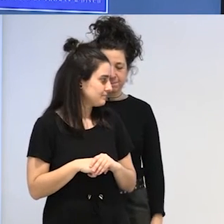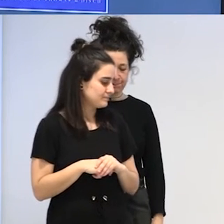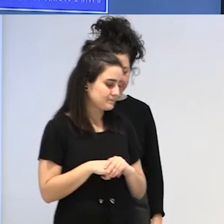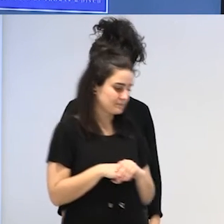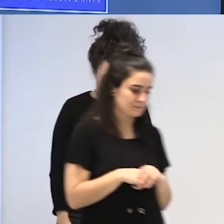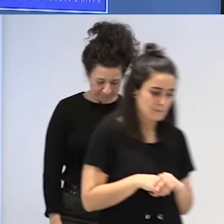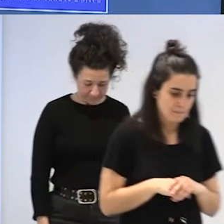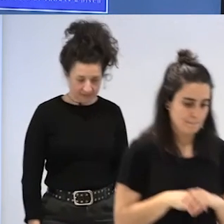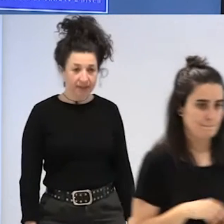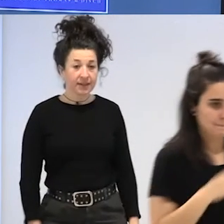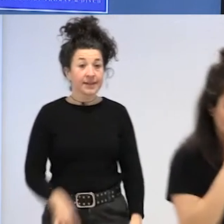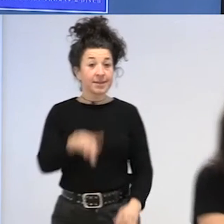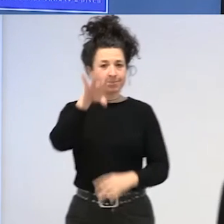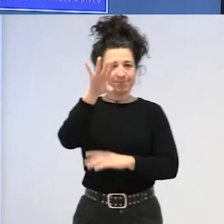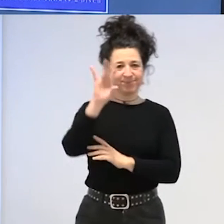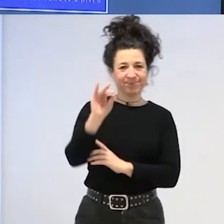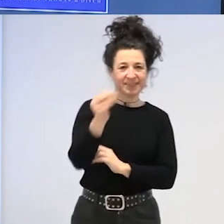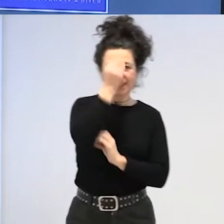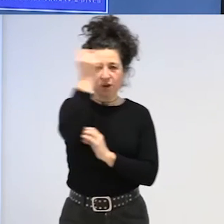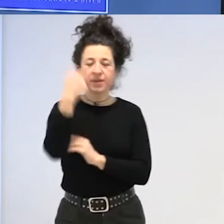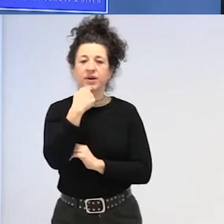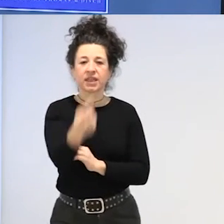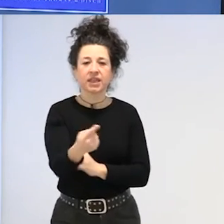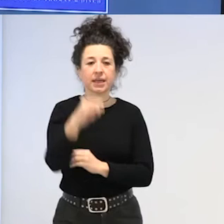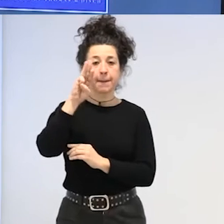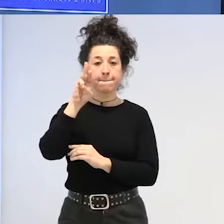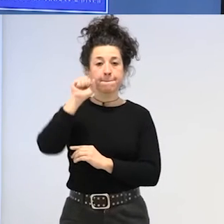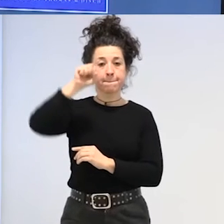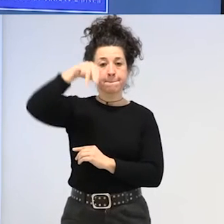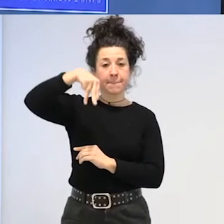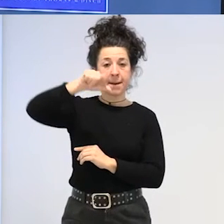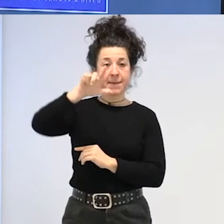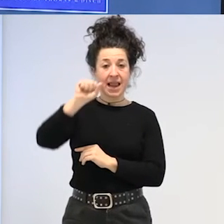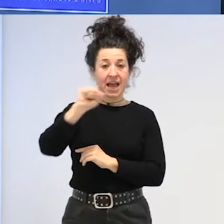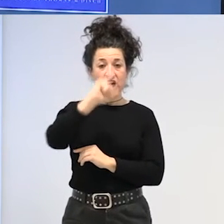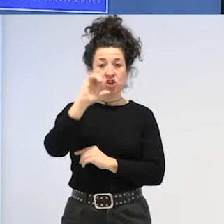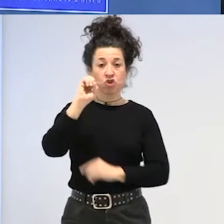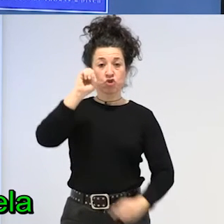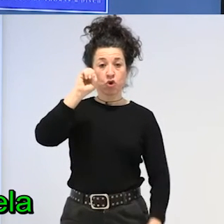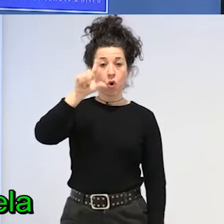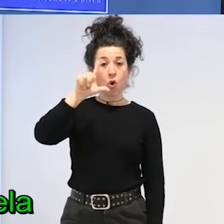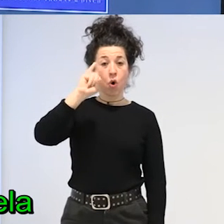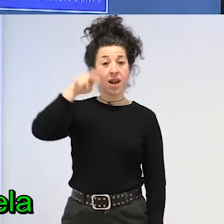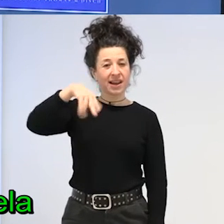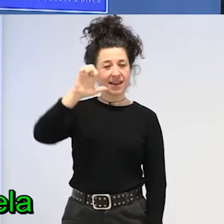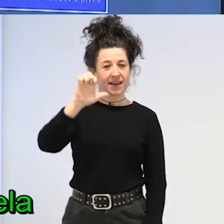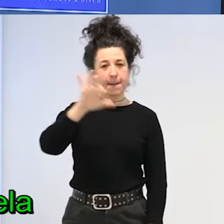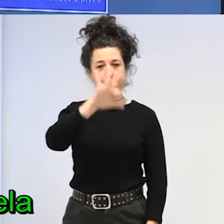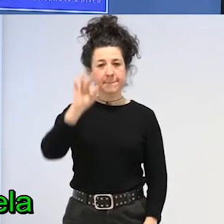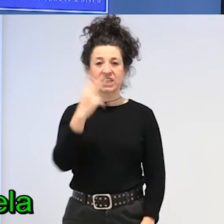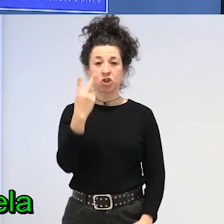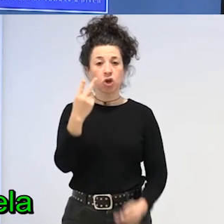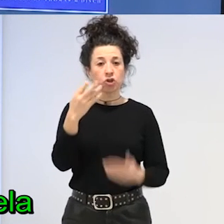Ah, bai, hartu zait esatea, Pamela Solin eta beste, eta orain aipatuko ditudan beste bi